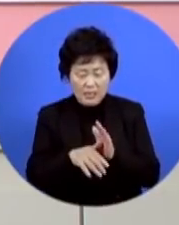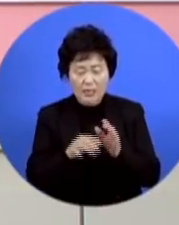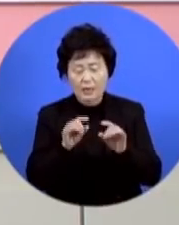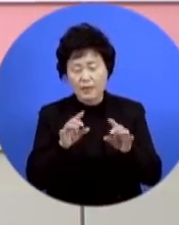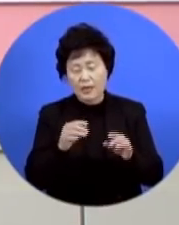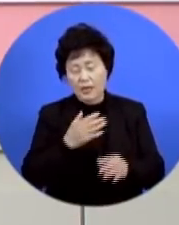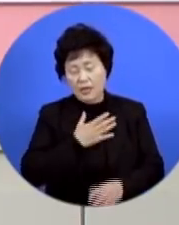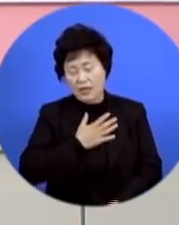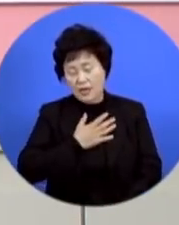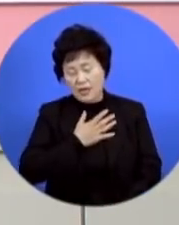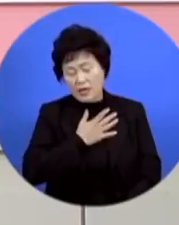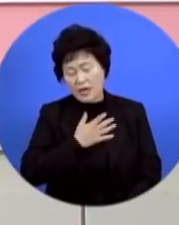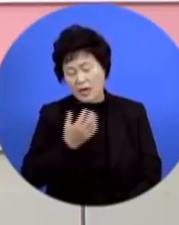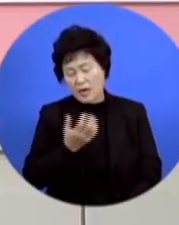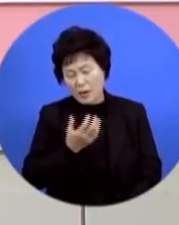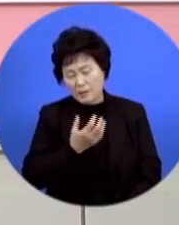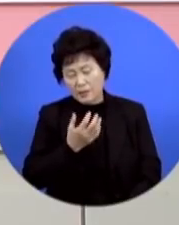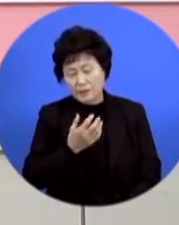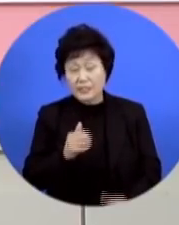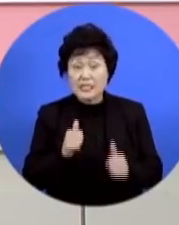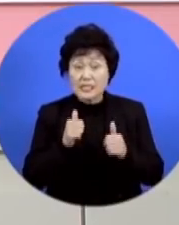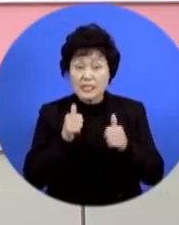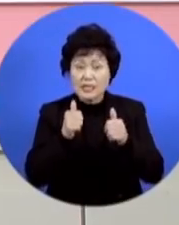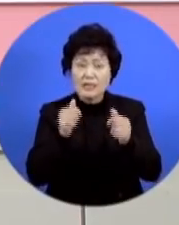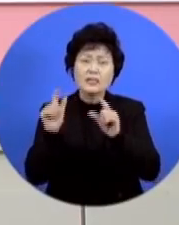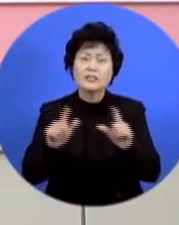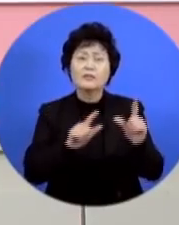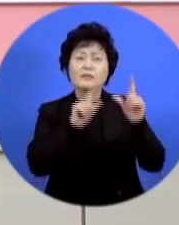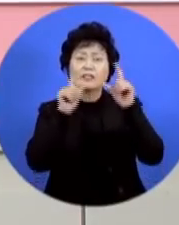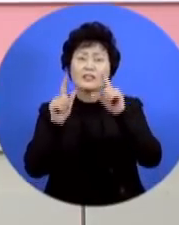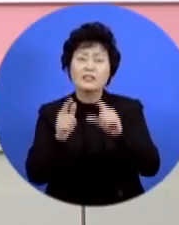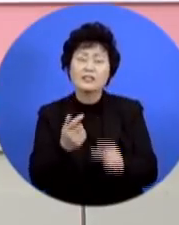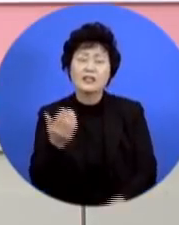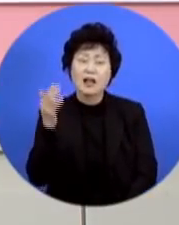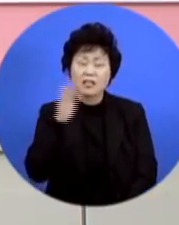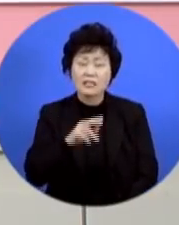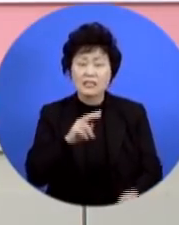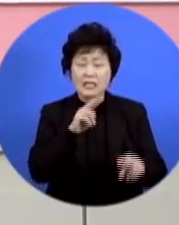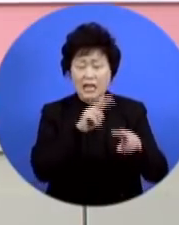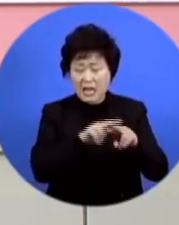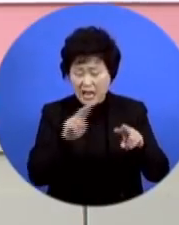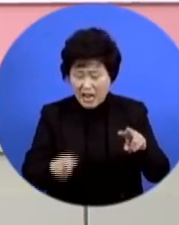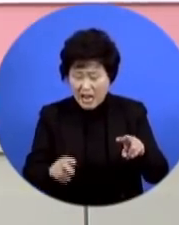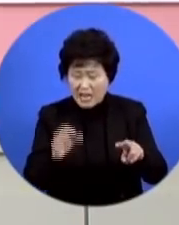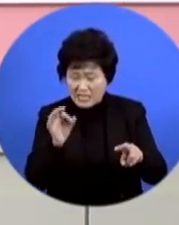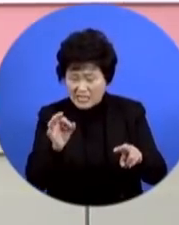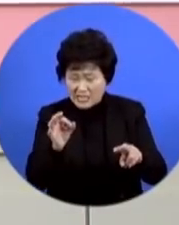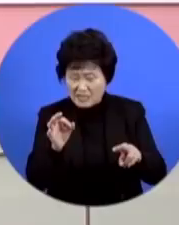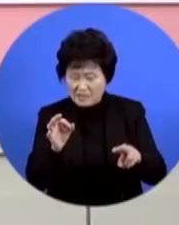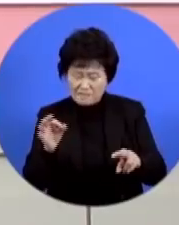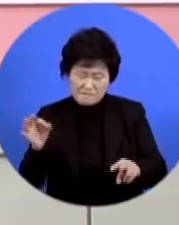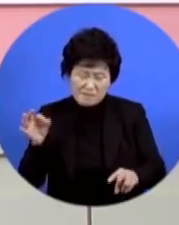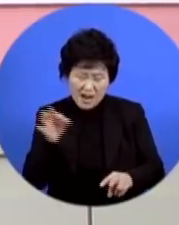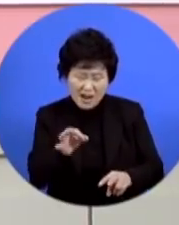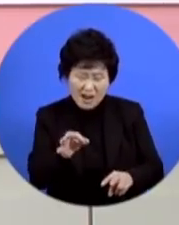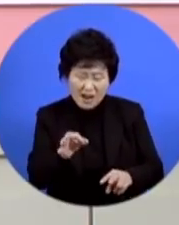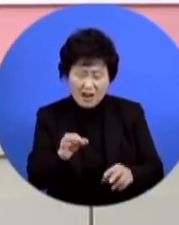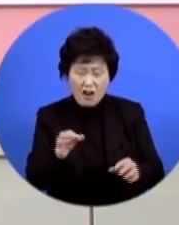열심히 살았는데 퇴직금 다 쏟아부어서 식당을 개업을 했는데 이 코로나가 터진 게 본인 잘못이 아니잖아요.